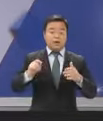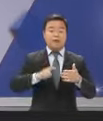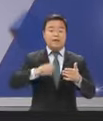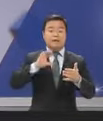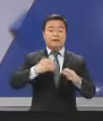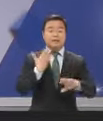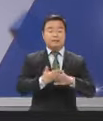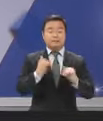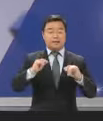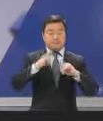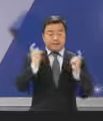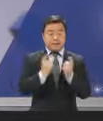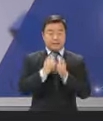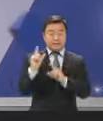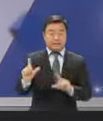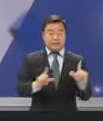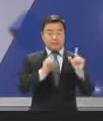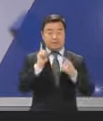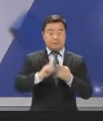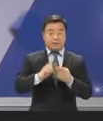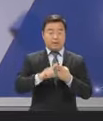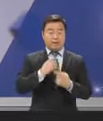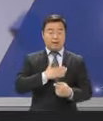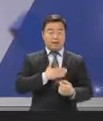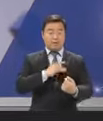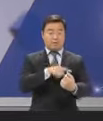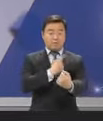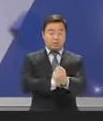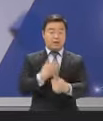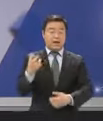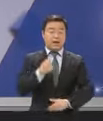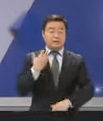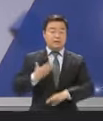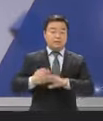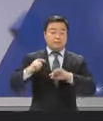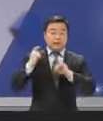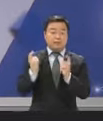사생활에 대해서 알 권리를 가진 또 다른 개인은 없습니다. 어느 개인도